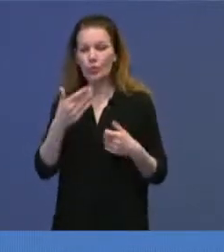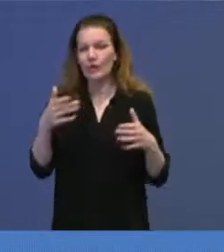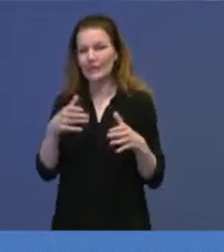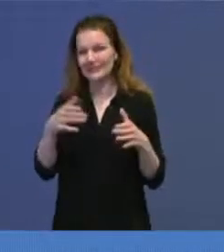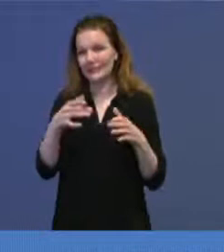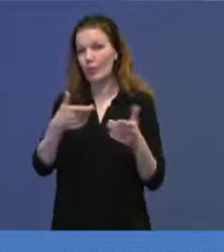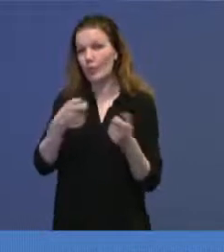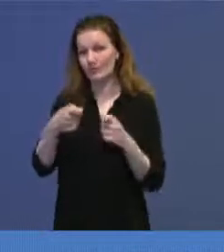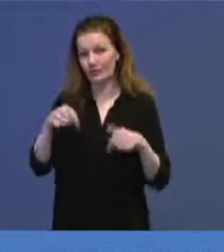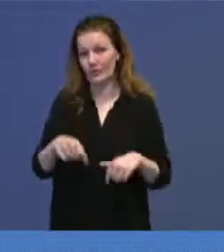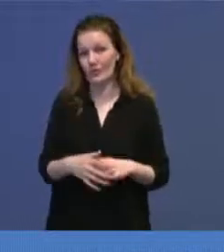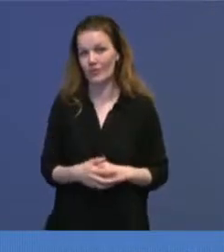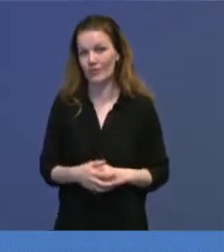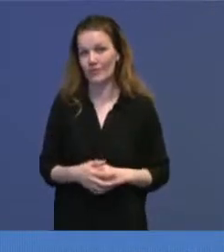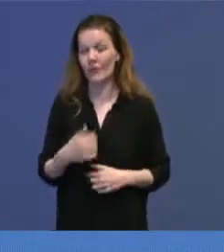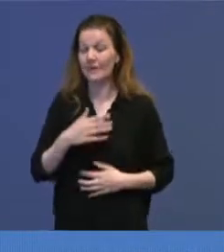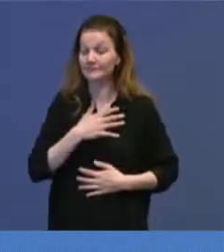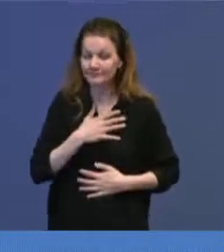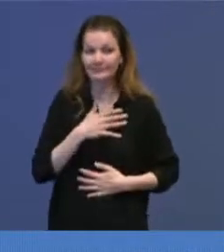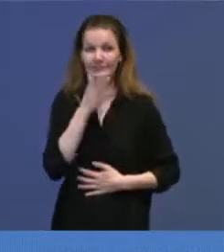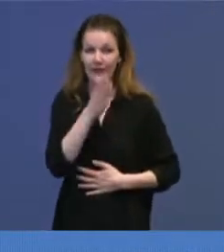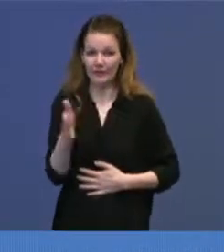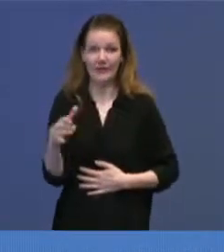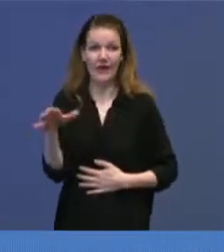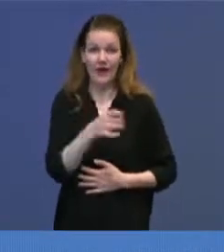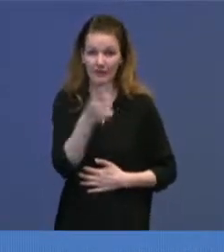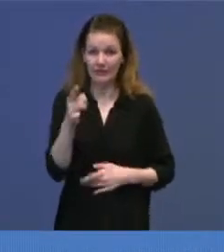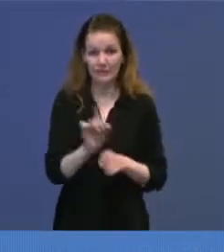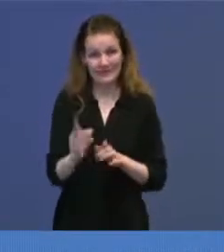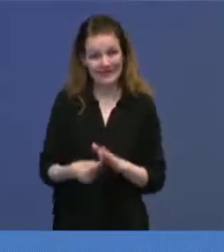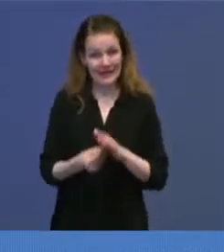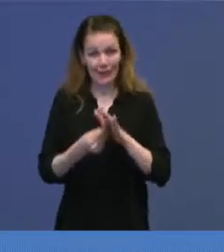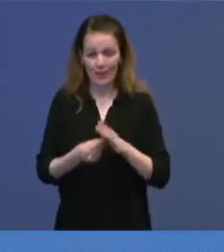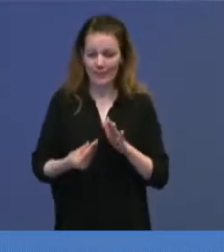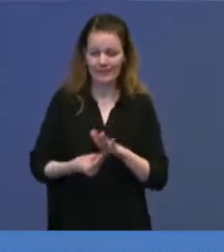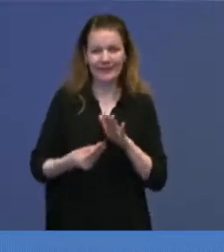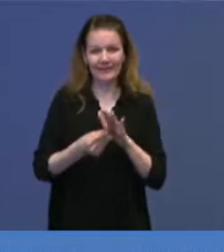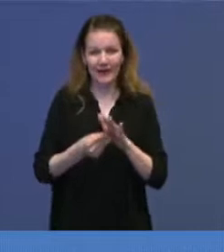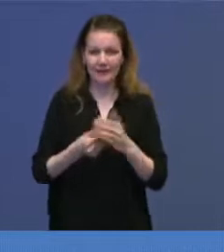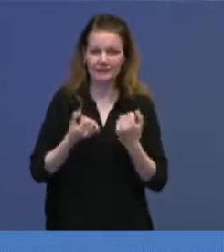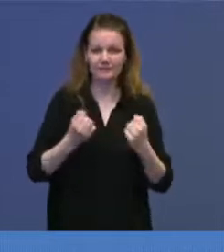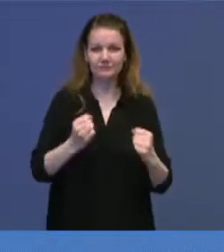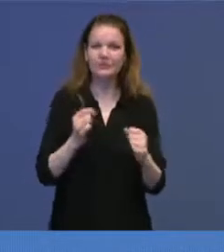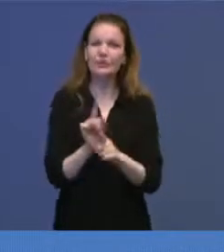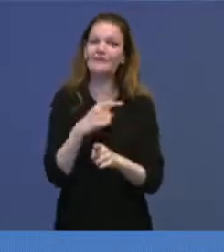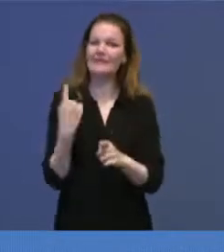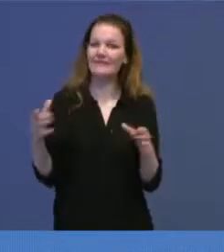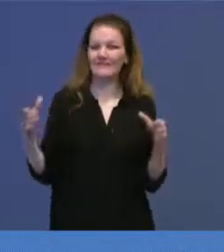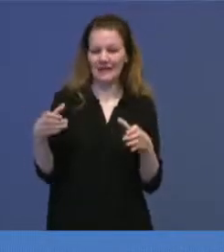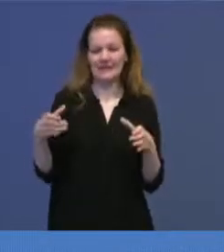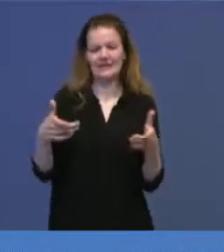nå. Jeg dypt takknemlig for alle som nå stiller opp og bidrar til at vi skal klare dette